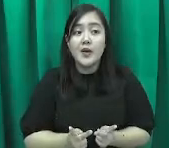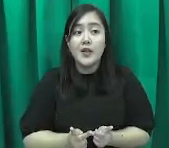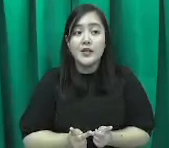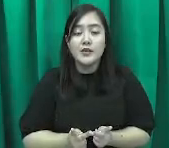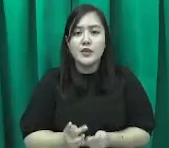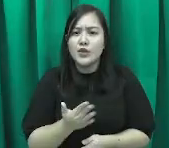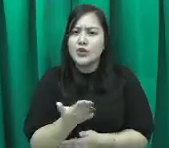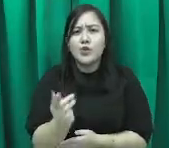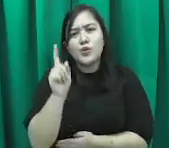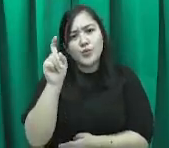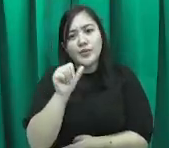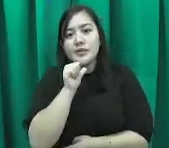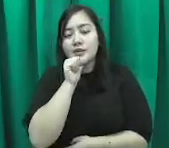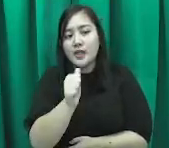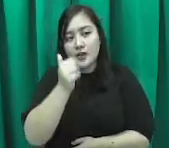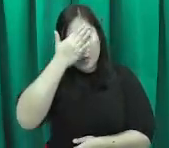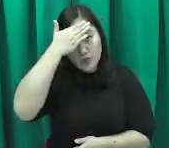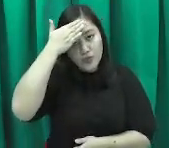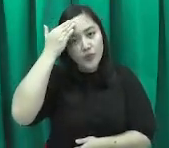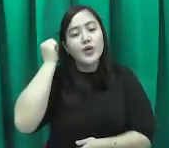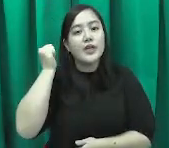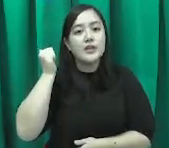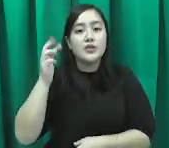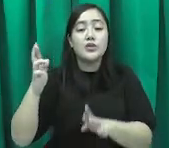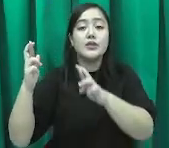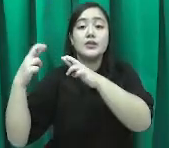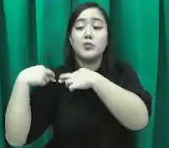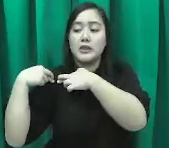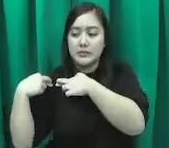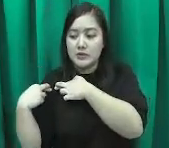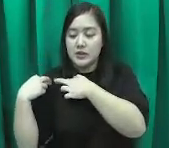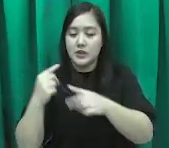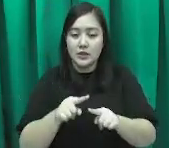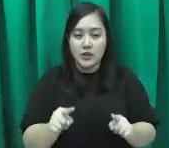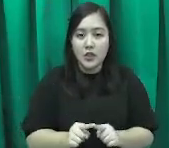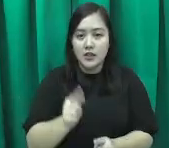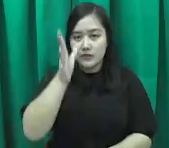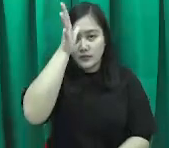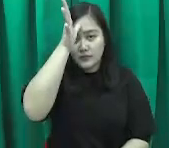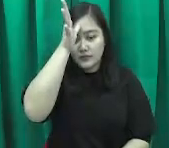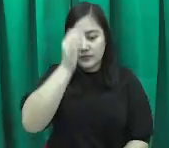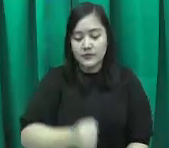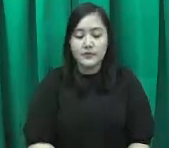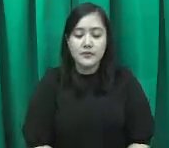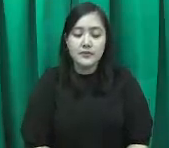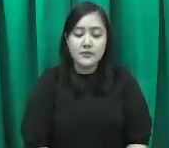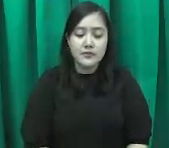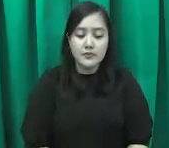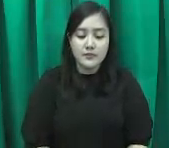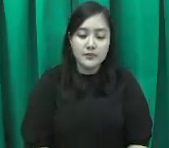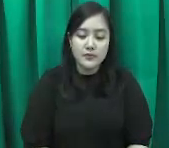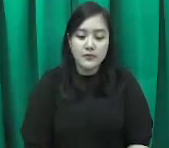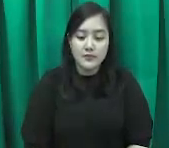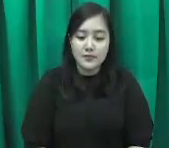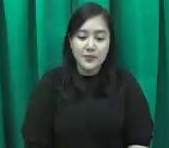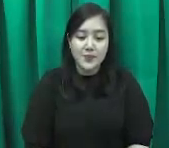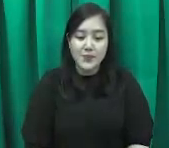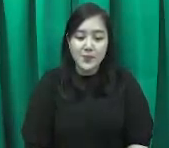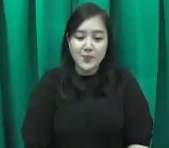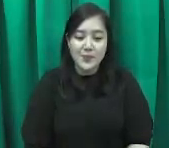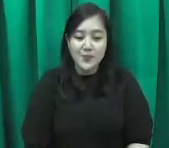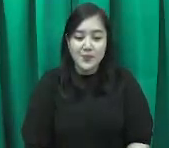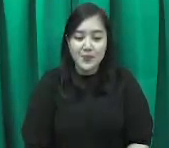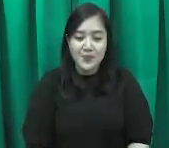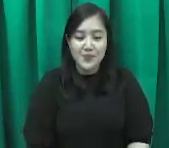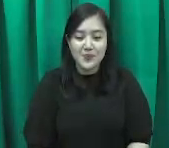pa rin dapat kaligtan yung trabaho mo. As father. As a father. Yung trabaho mo, yung may bibigay